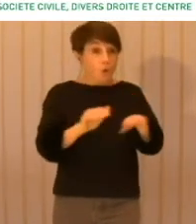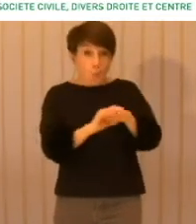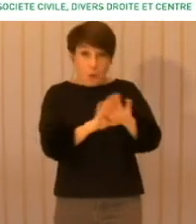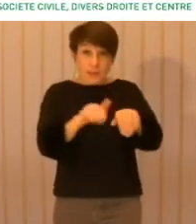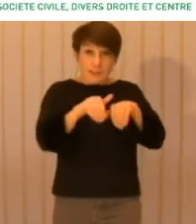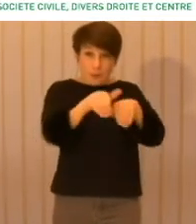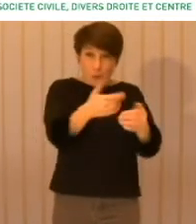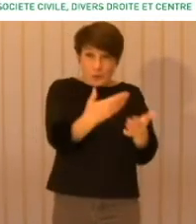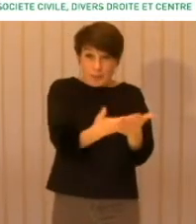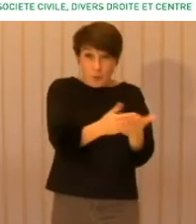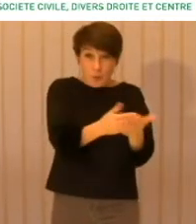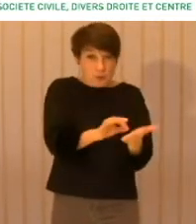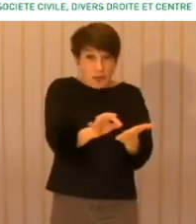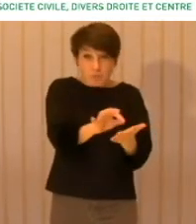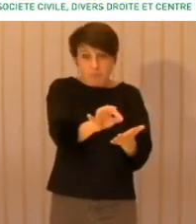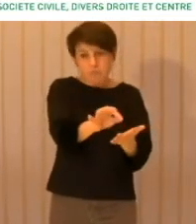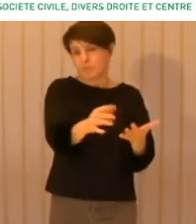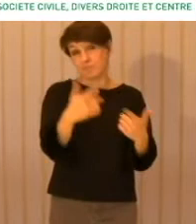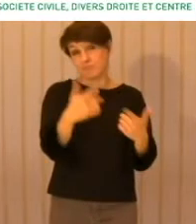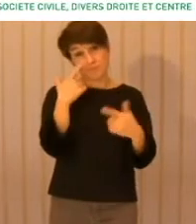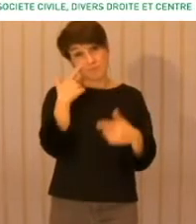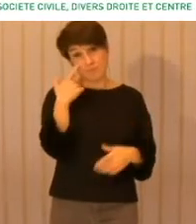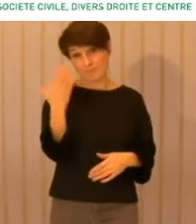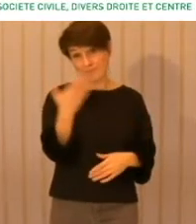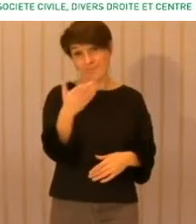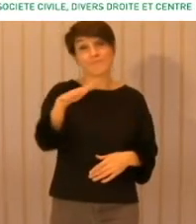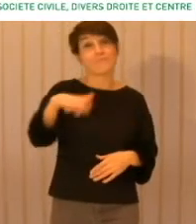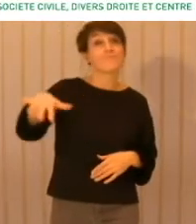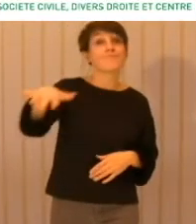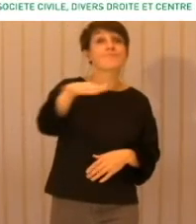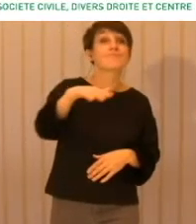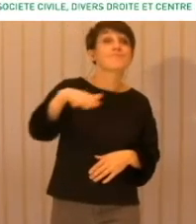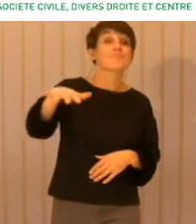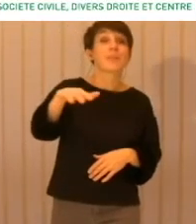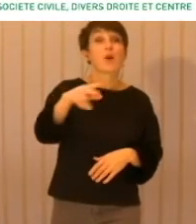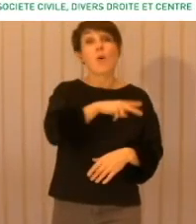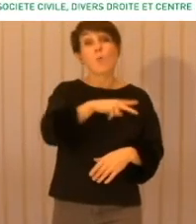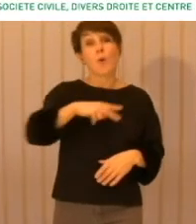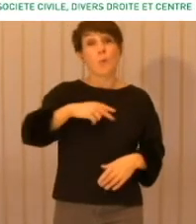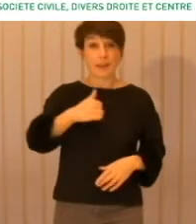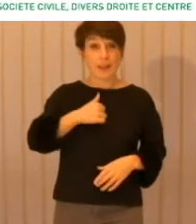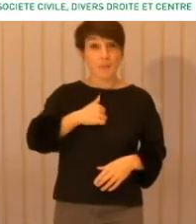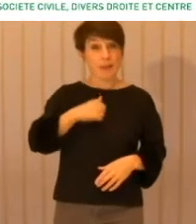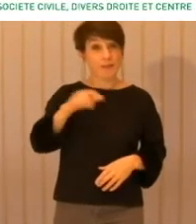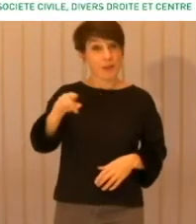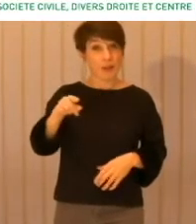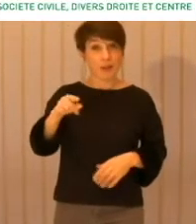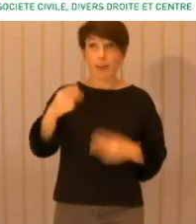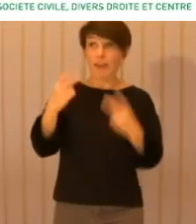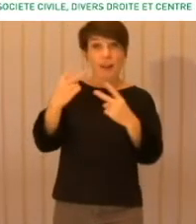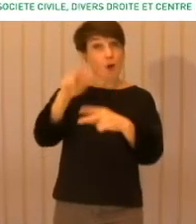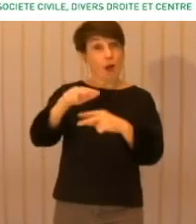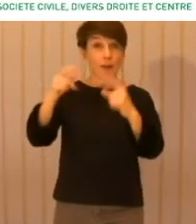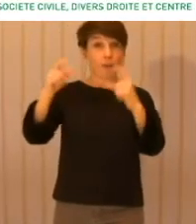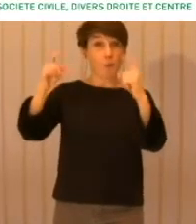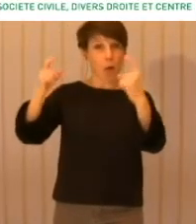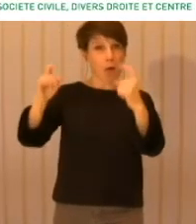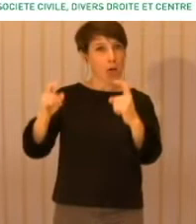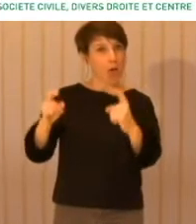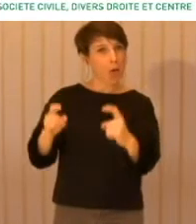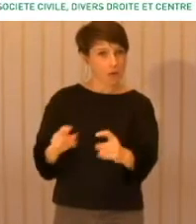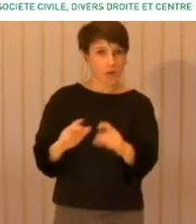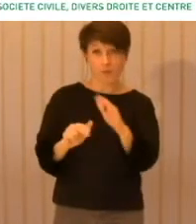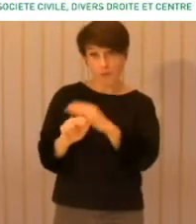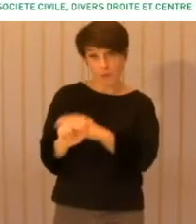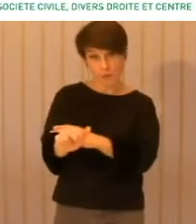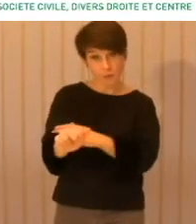que constater d'année en année la baisse de la valeur des biens pour les malheureux propriétaires spoliés. Ceux de l'Abbaye qui